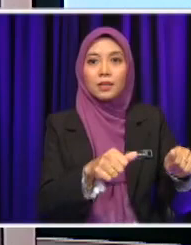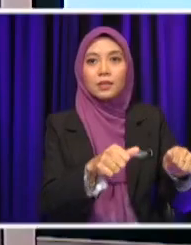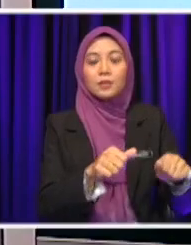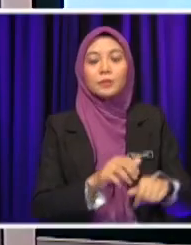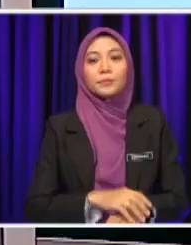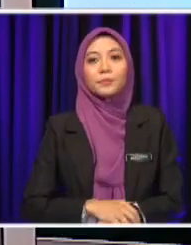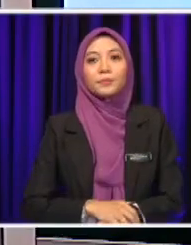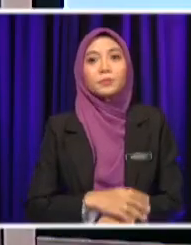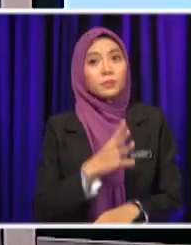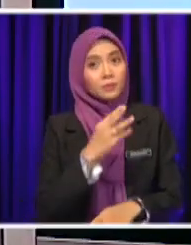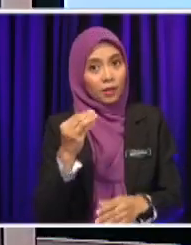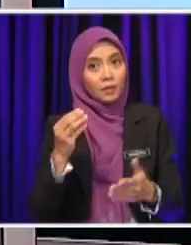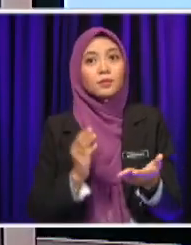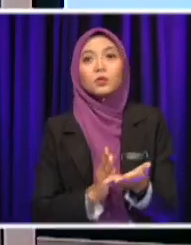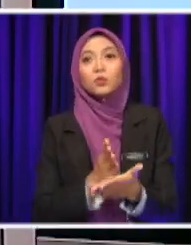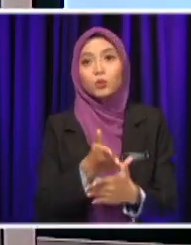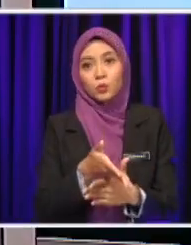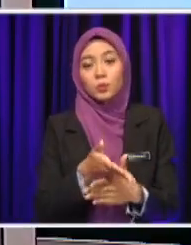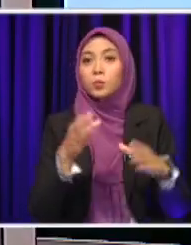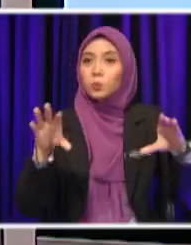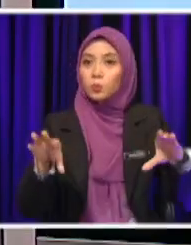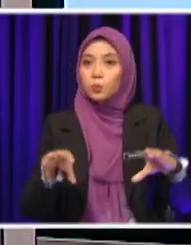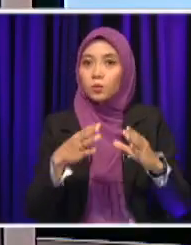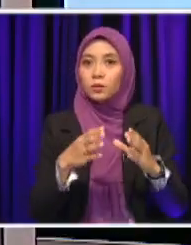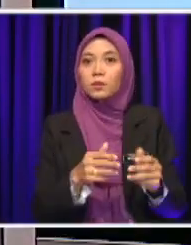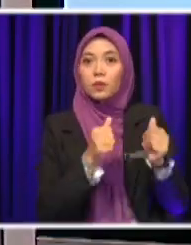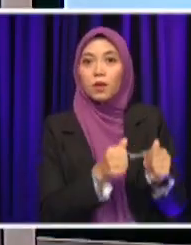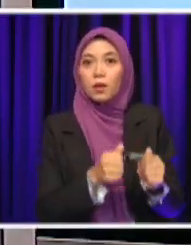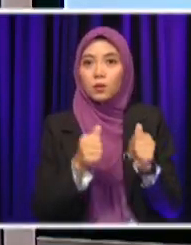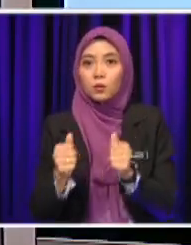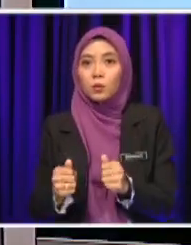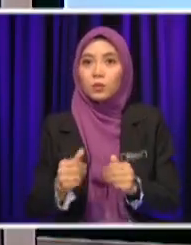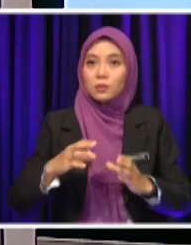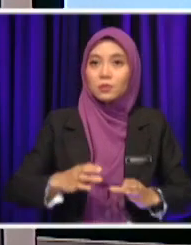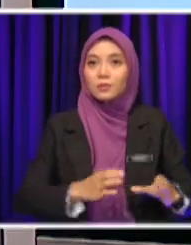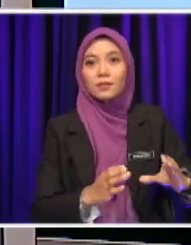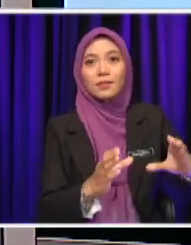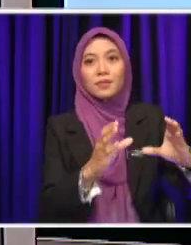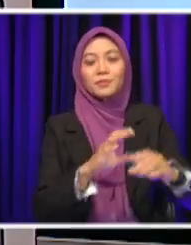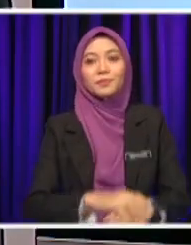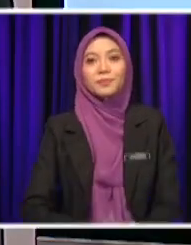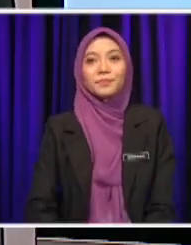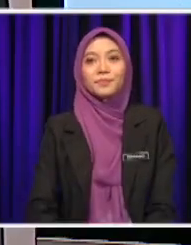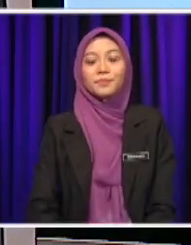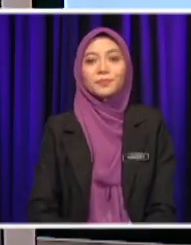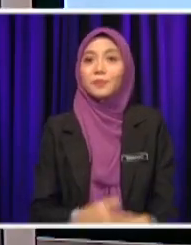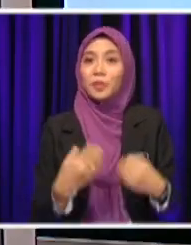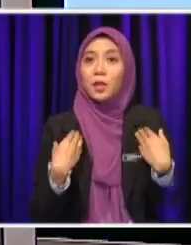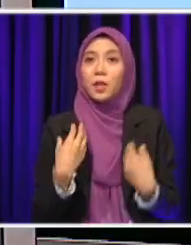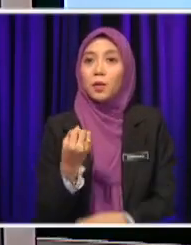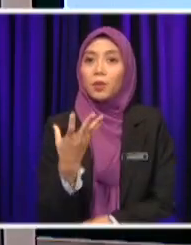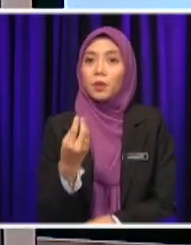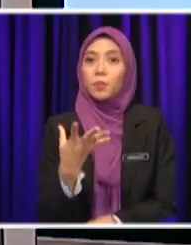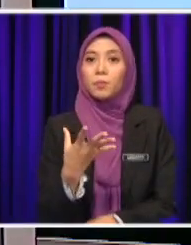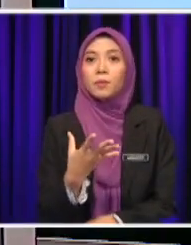alih dan seterusnya Aiman akan buat pengatur caraan pula Aiman. Ada beberapa step lagi Aiman untuk